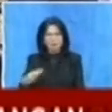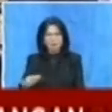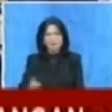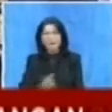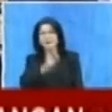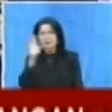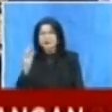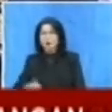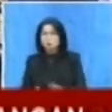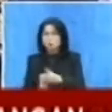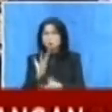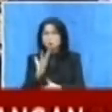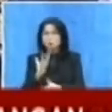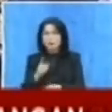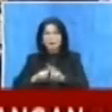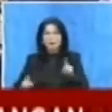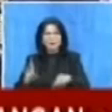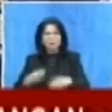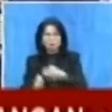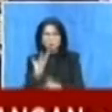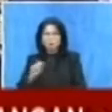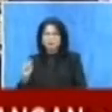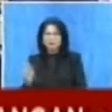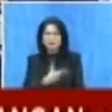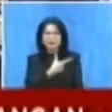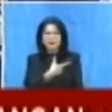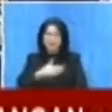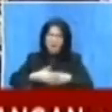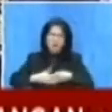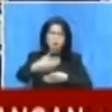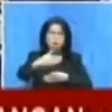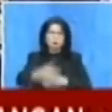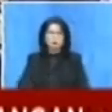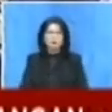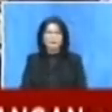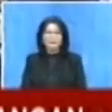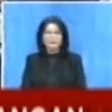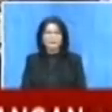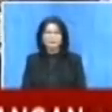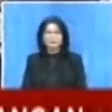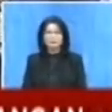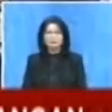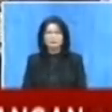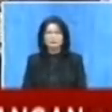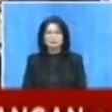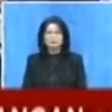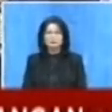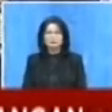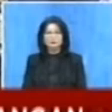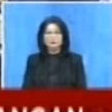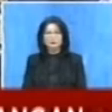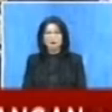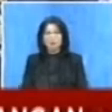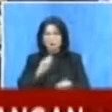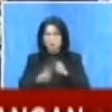harus tumbuh, tapi tumbuh dengan cepat dan berkelanjutan. Untuk itu, produktivitas